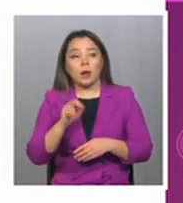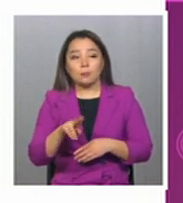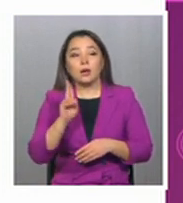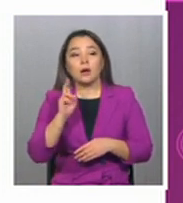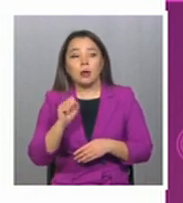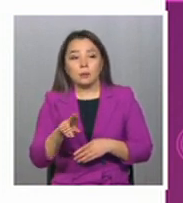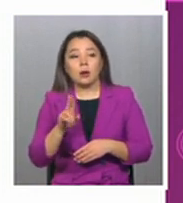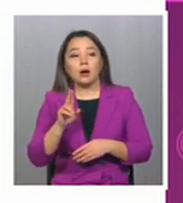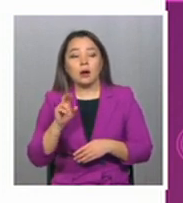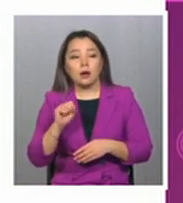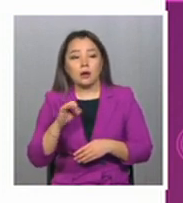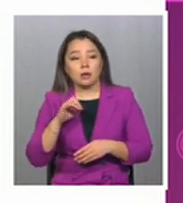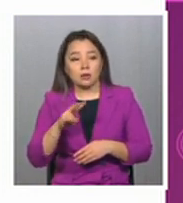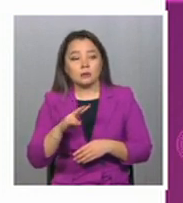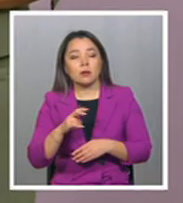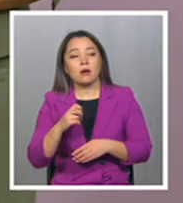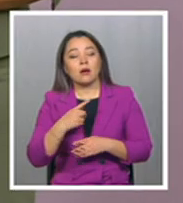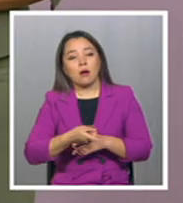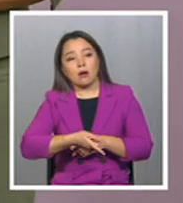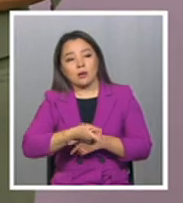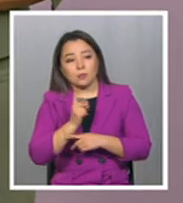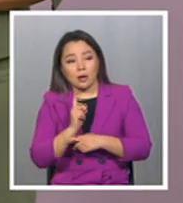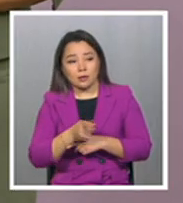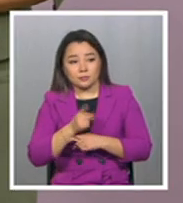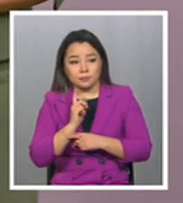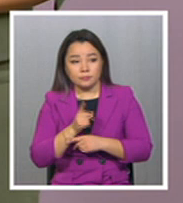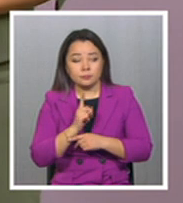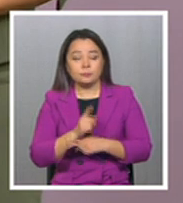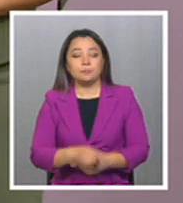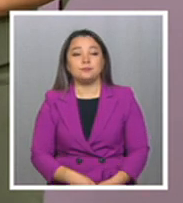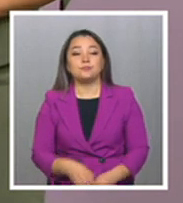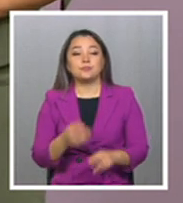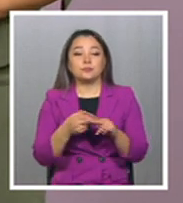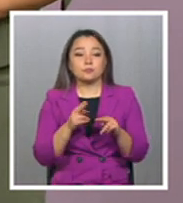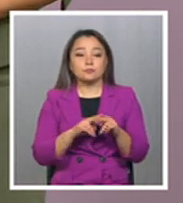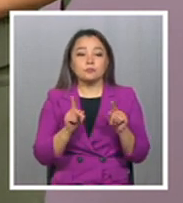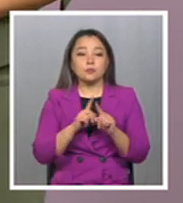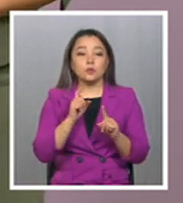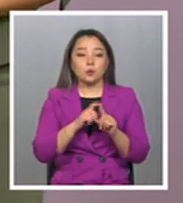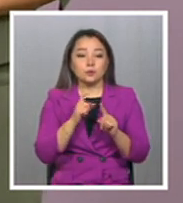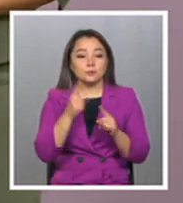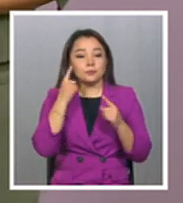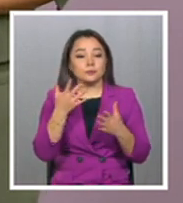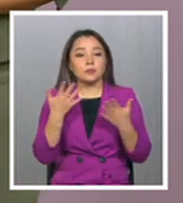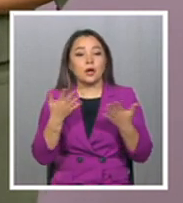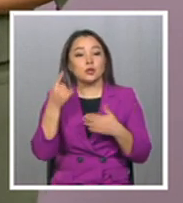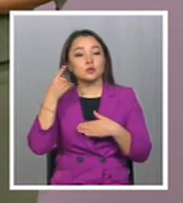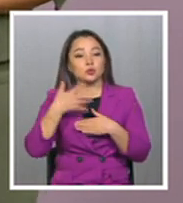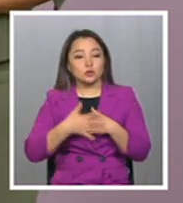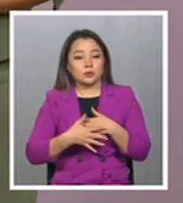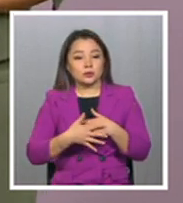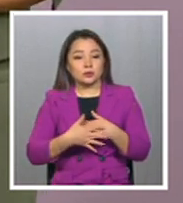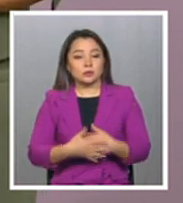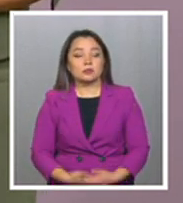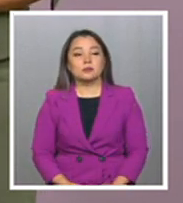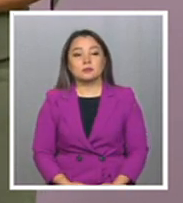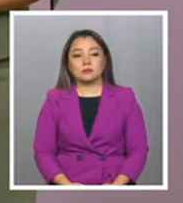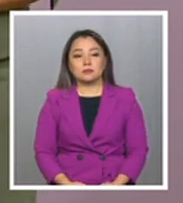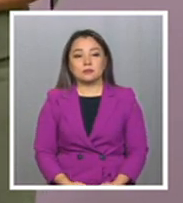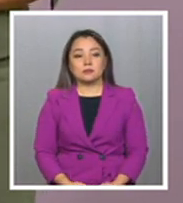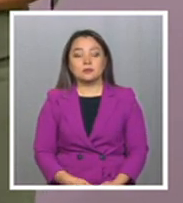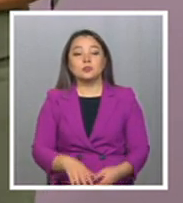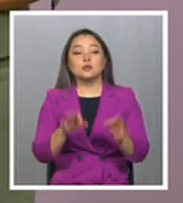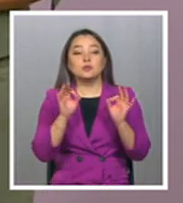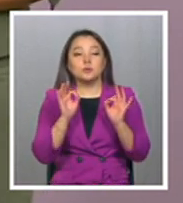Қап-қап қайран қармағым. Балалар, бұл сөйлемдердің мағынасын қалай түсінесіңдер?